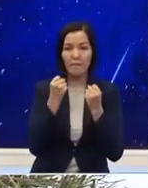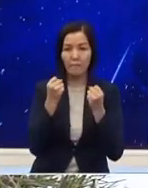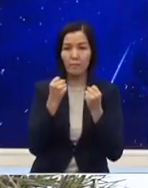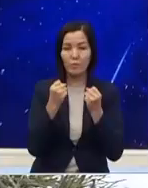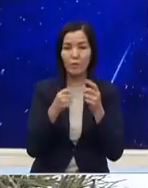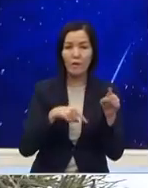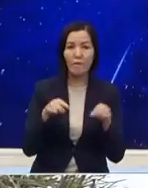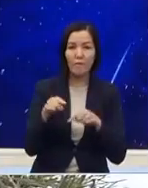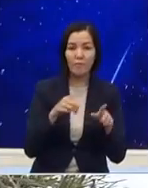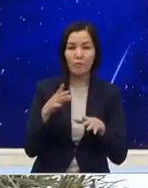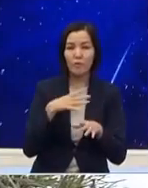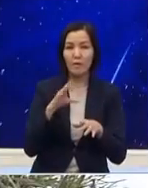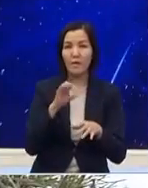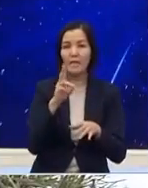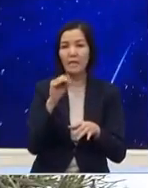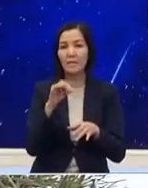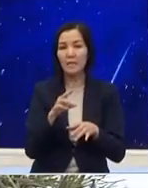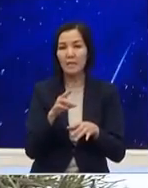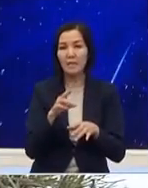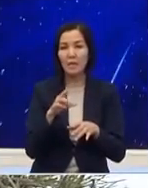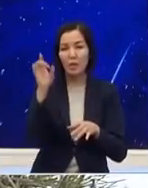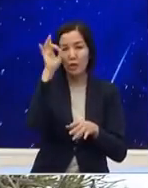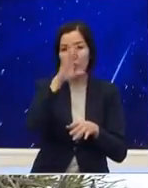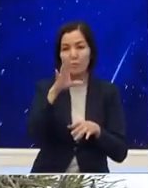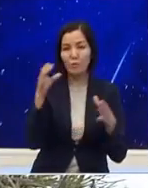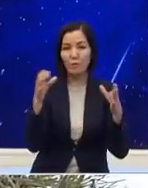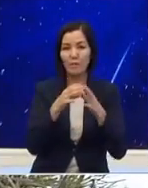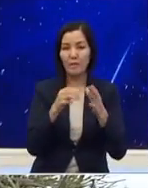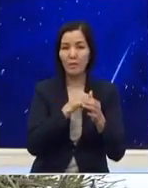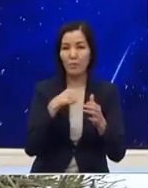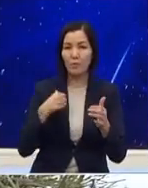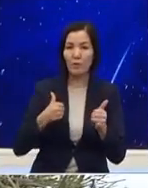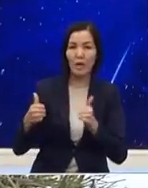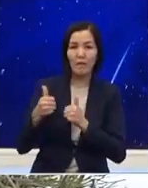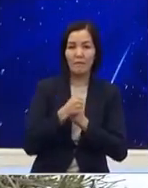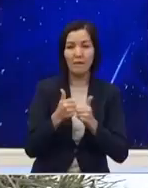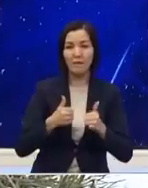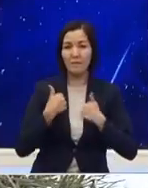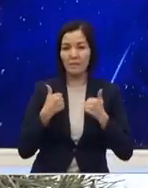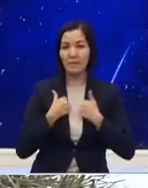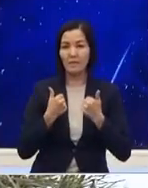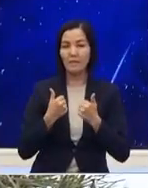командасының чемпион қылдырған осы нақ Марадона өзі жасаған. И және де